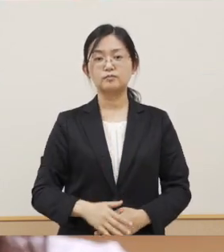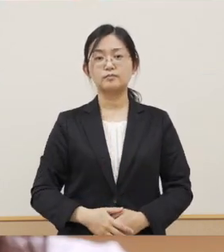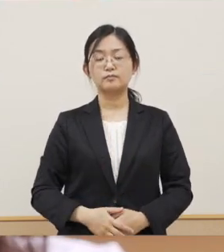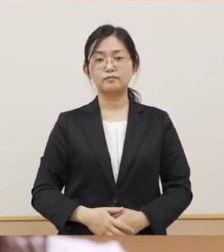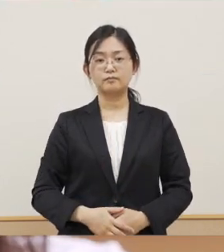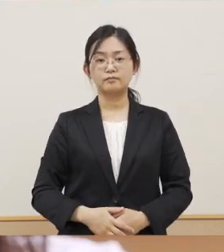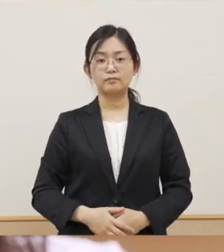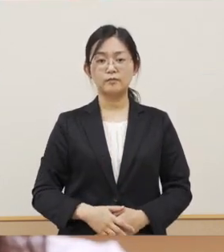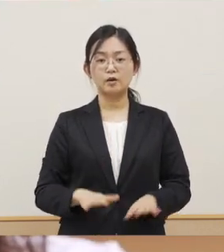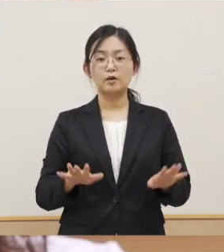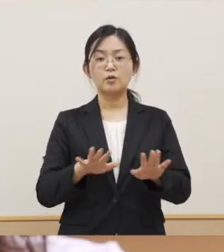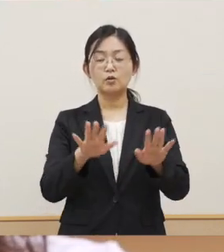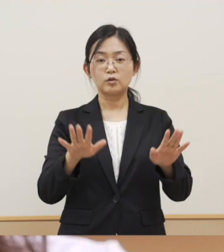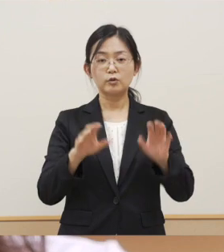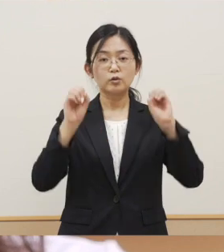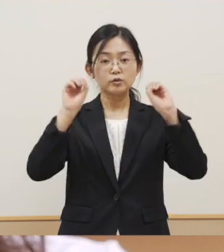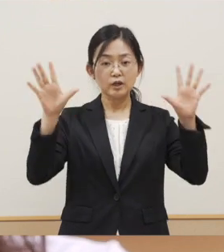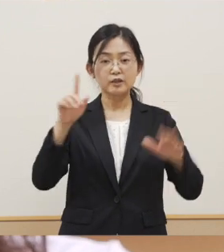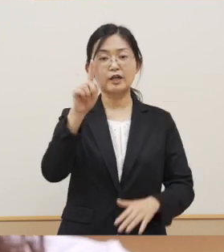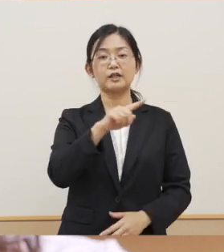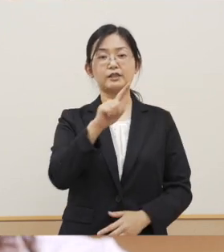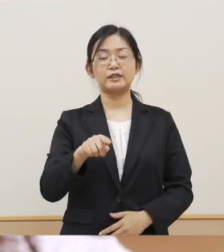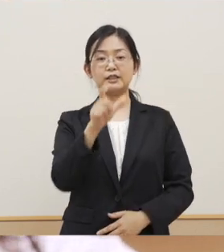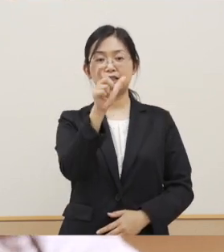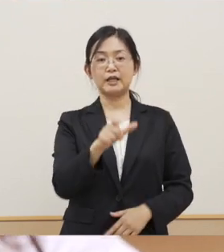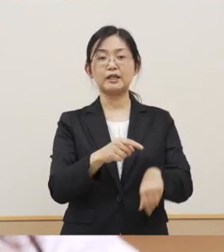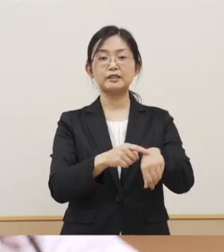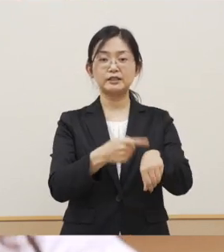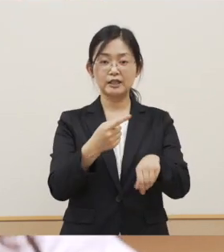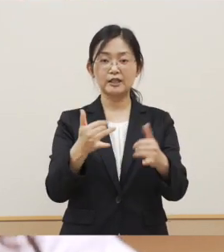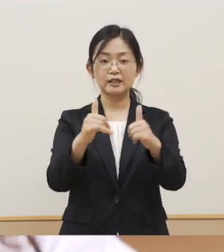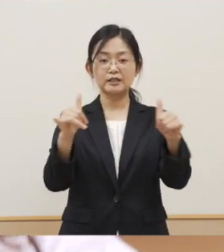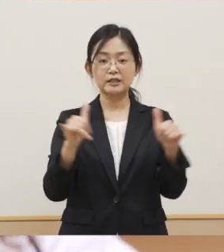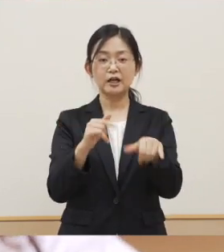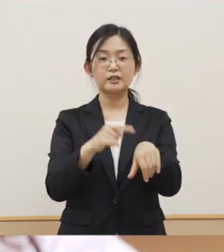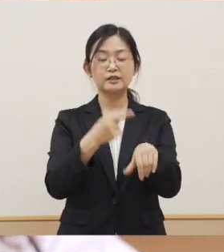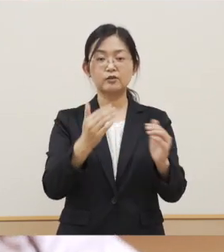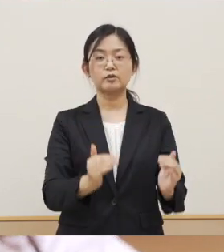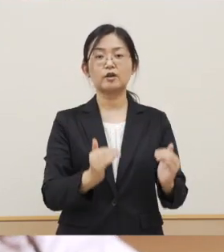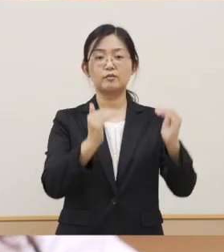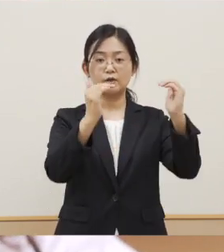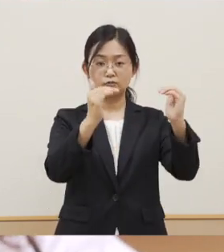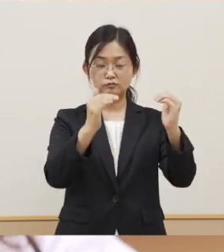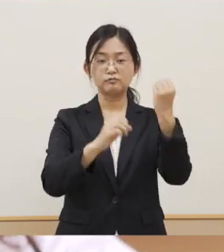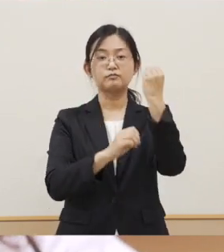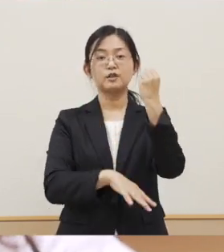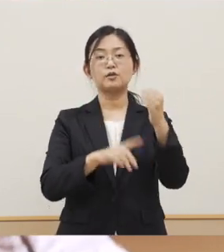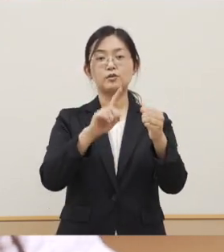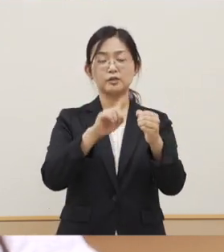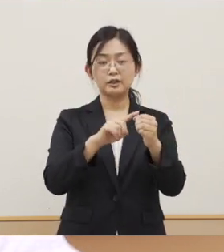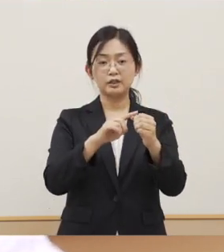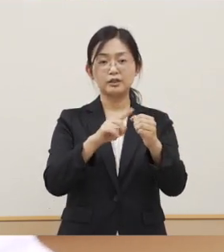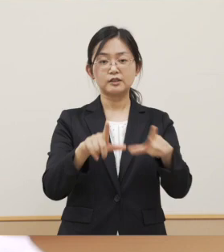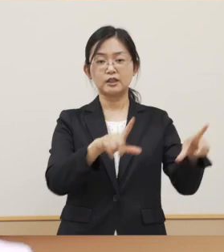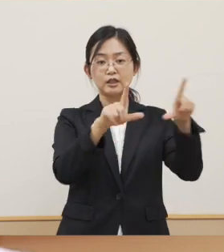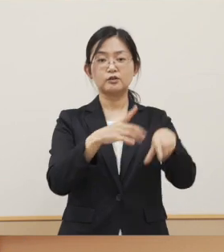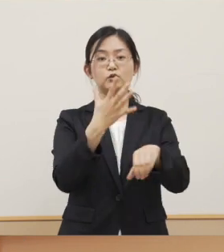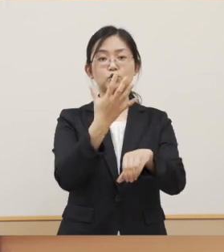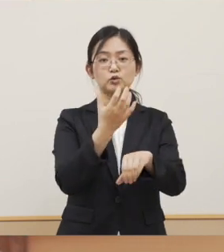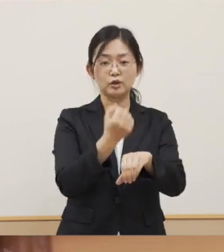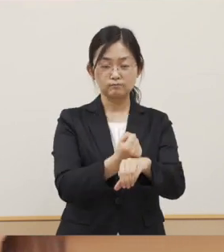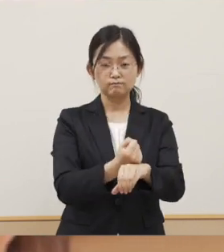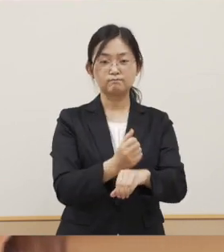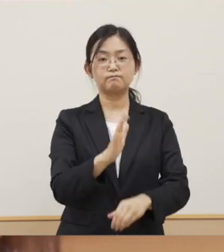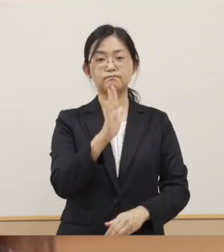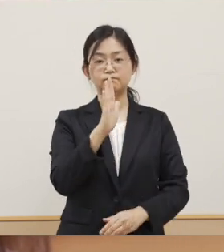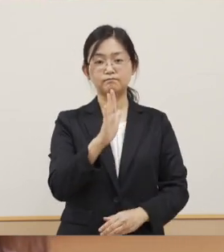豊かな人間性や社会性を高め、基本的な生活習慣などを身につけることができるように努めましょ